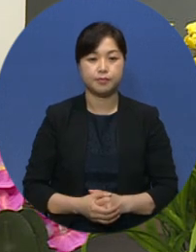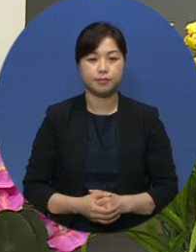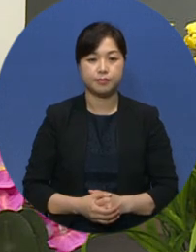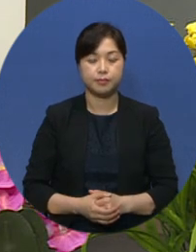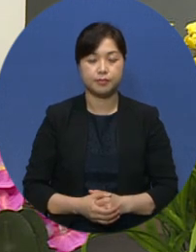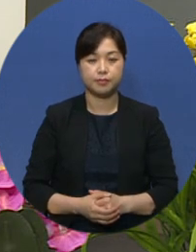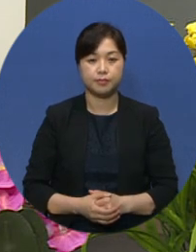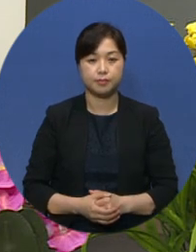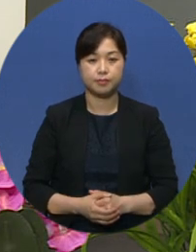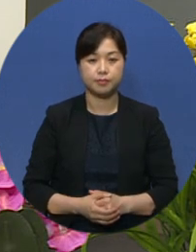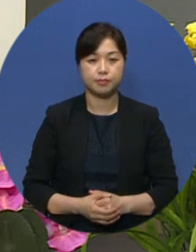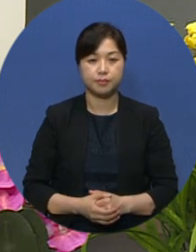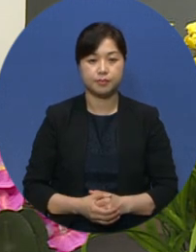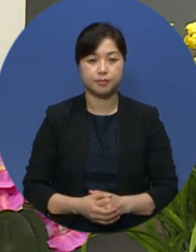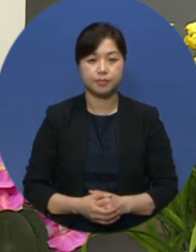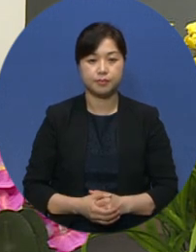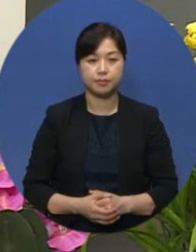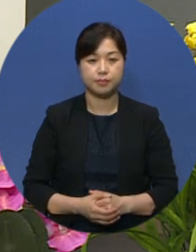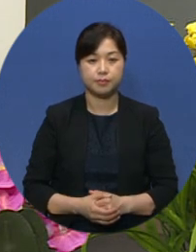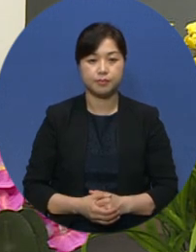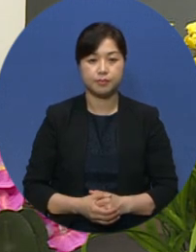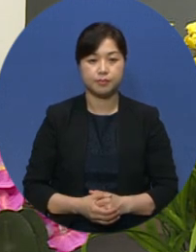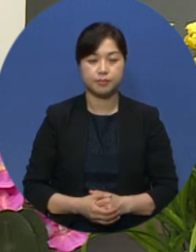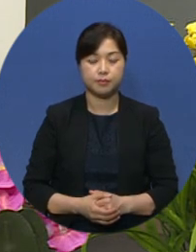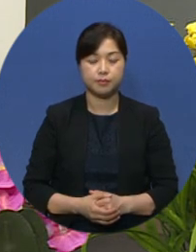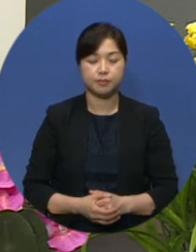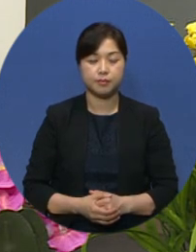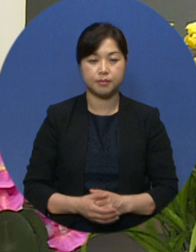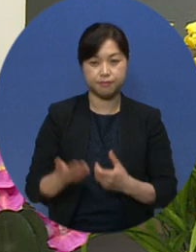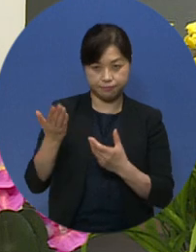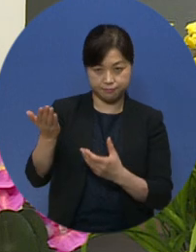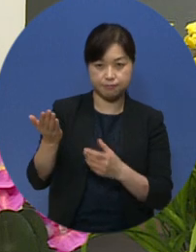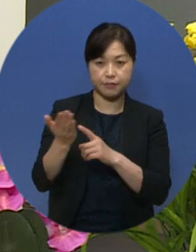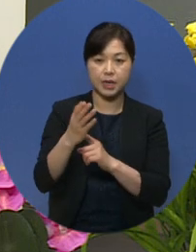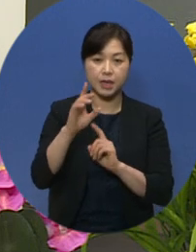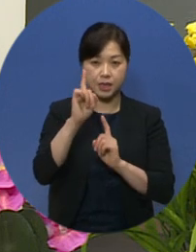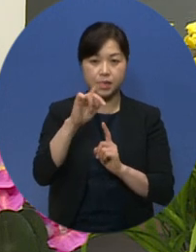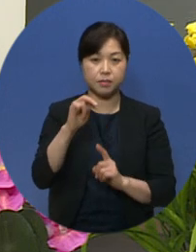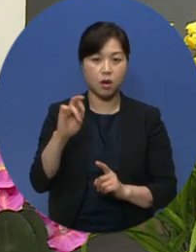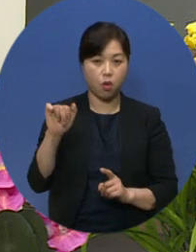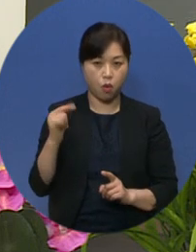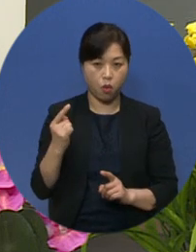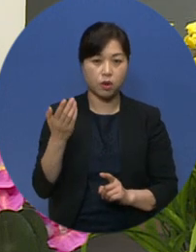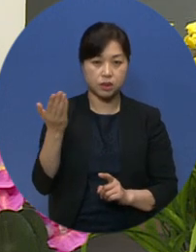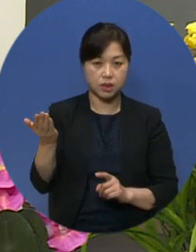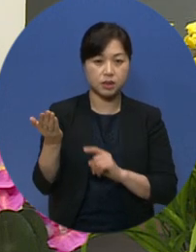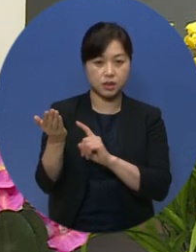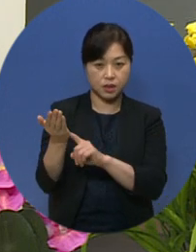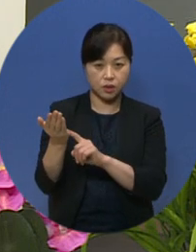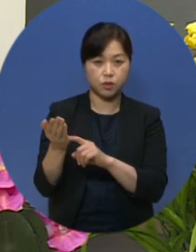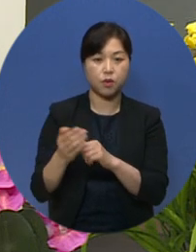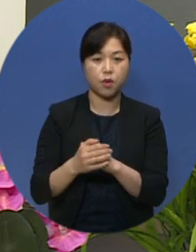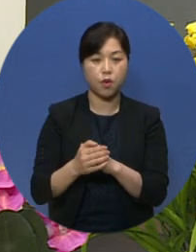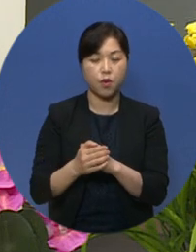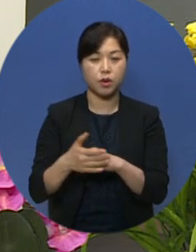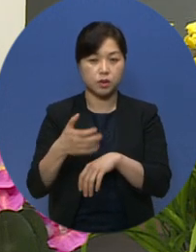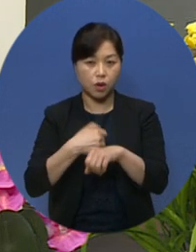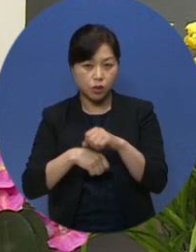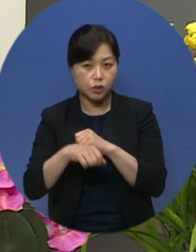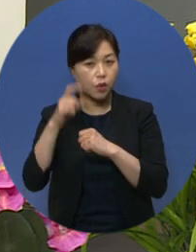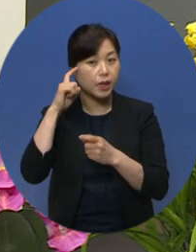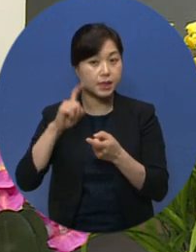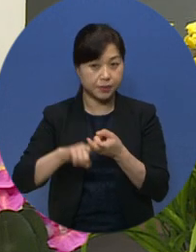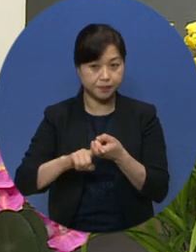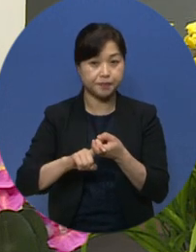그런 사업 버리는 데에 우리 2명 어 회장께서 도 에 좀 적극 관심을 갖고